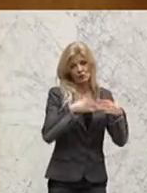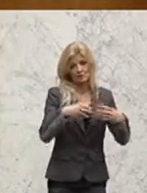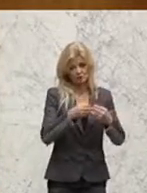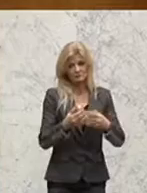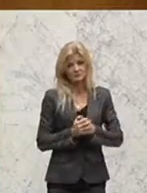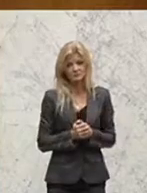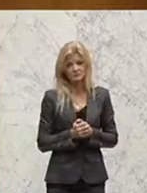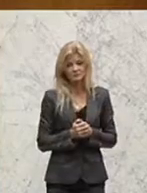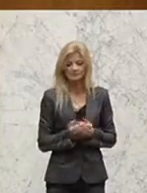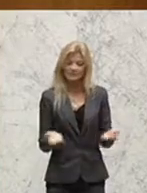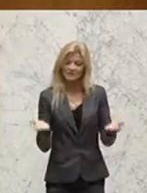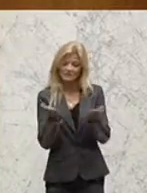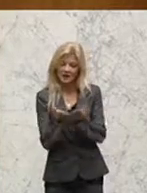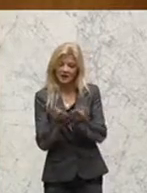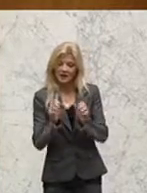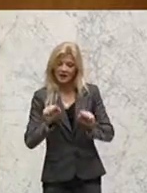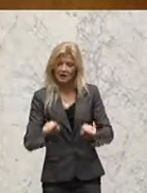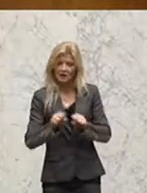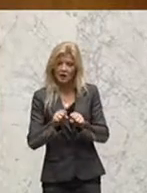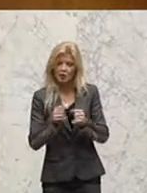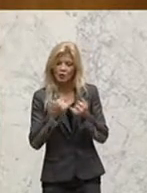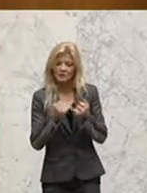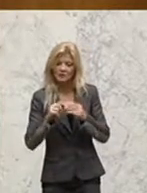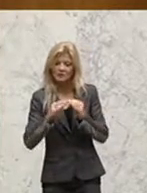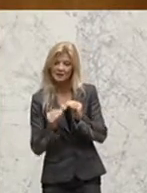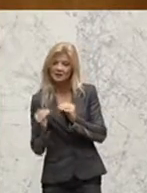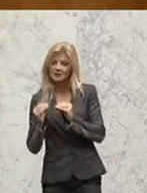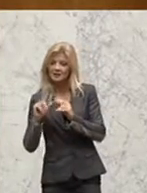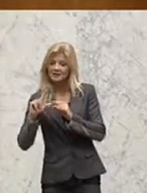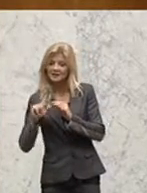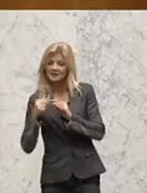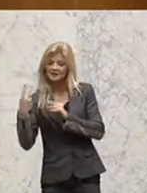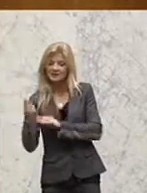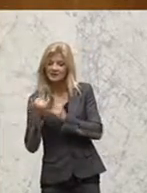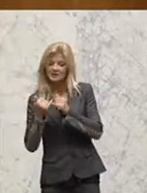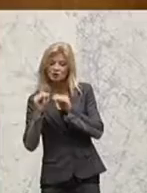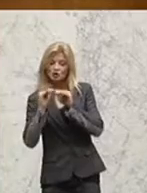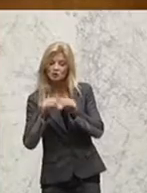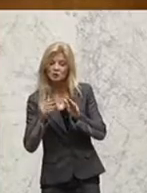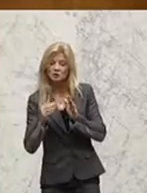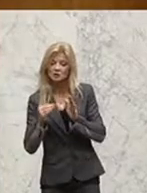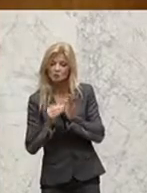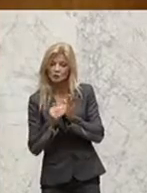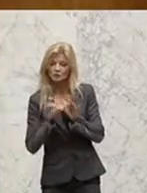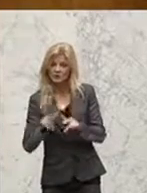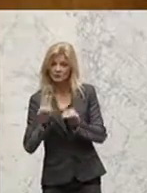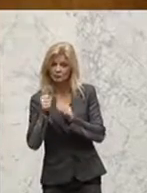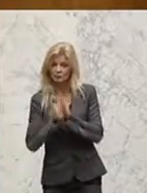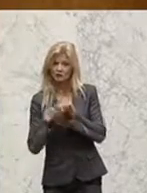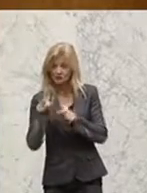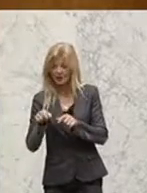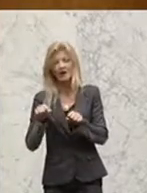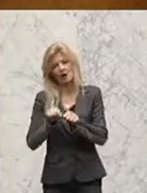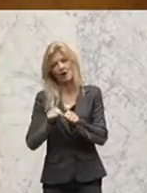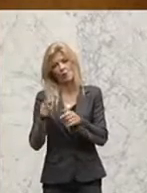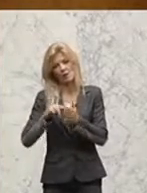Vergleichbares ist bei der Aberkennung des subsidiären schutzberechtigten Status vorgesehen. Frage 36 kann